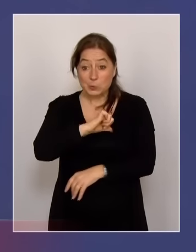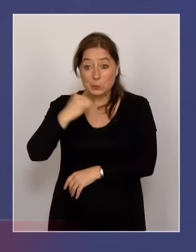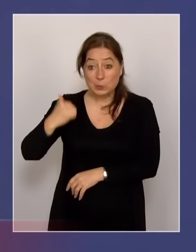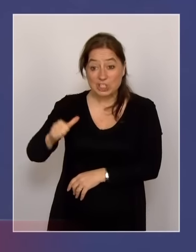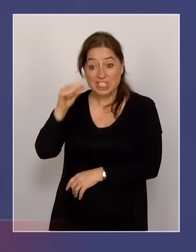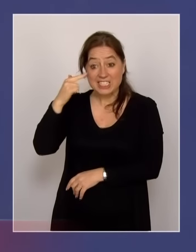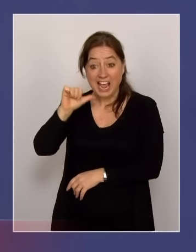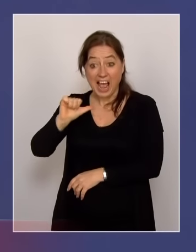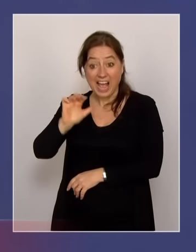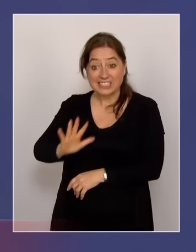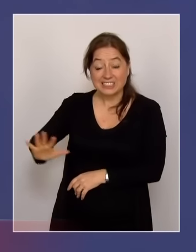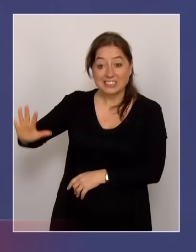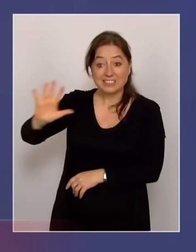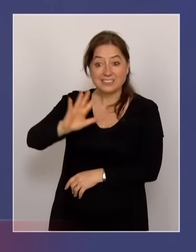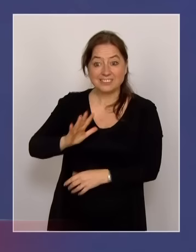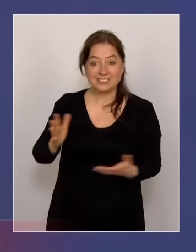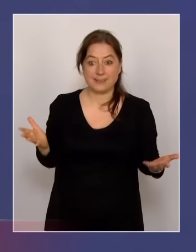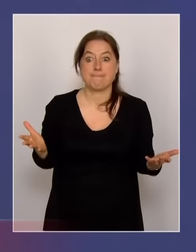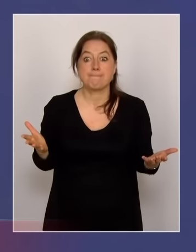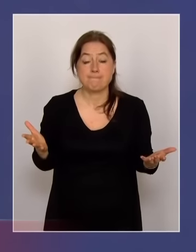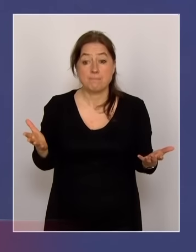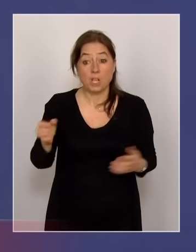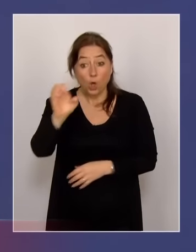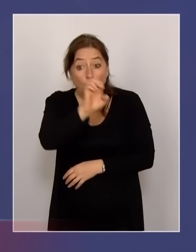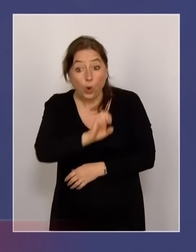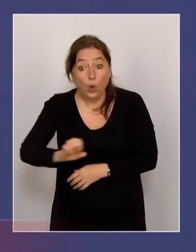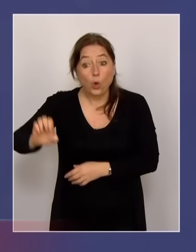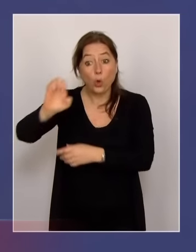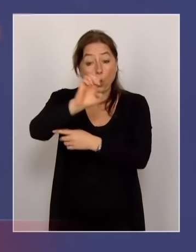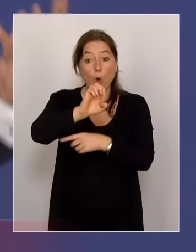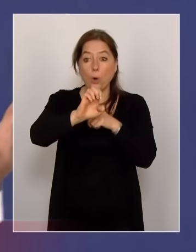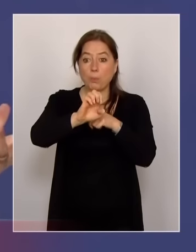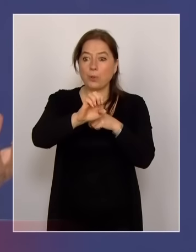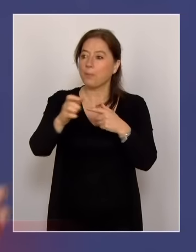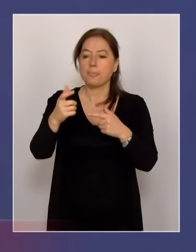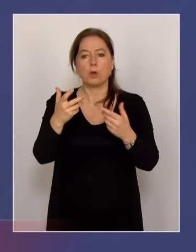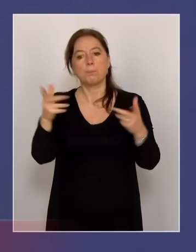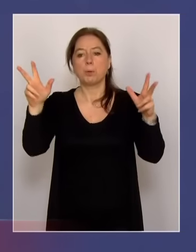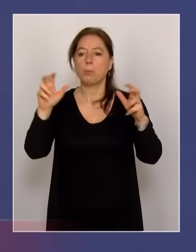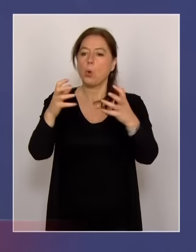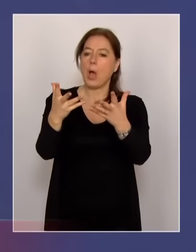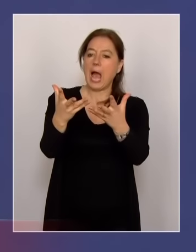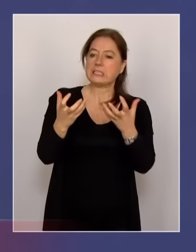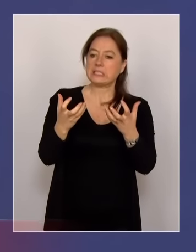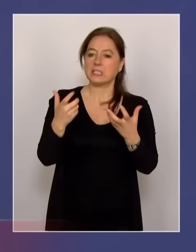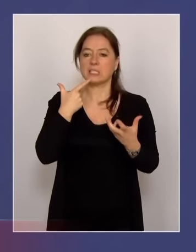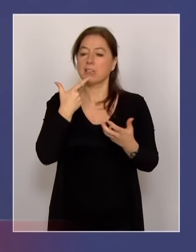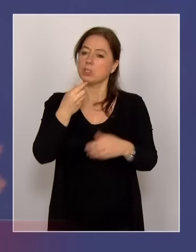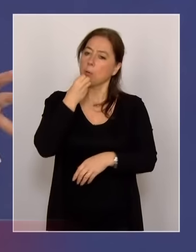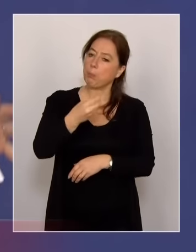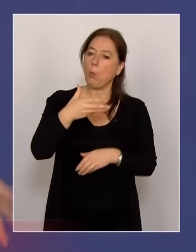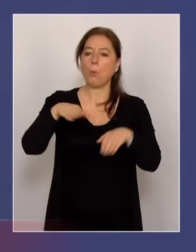est en train d'être de plus en plus contestée dans sa capacité à être attractive sur son modèle politique,